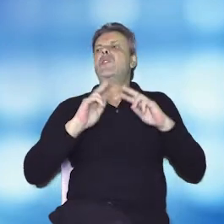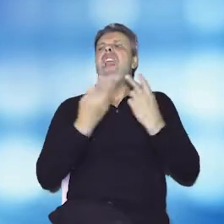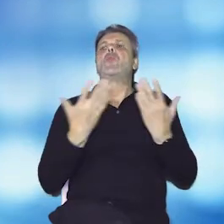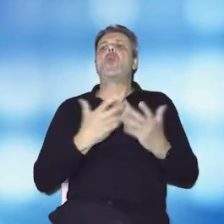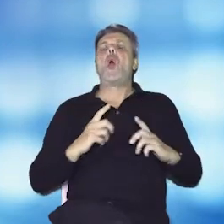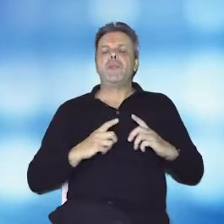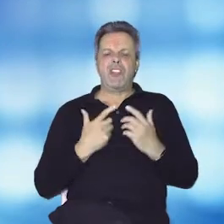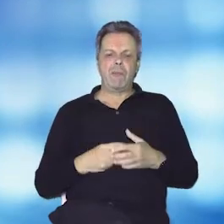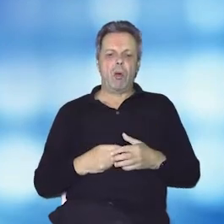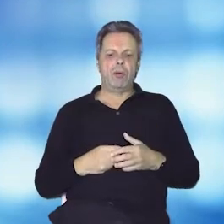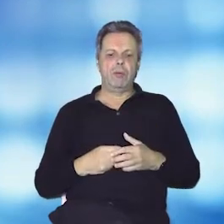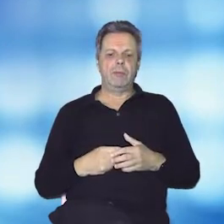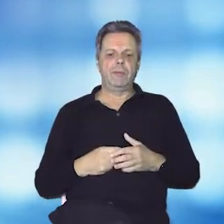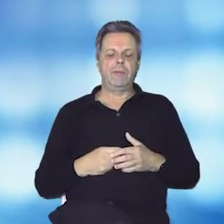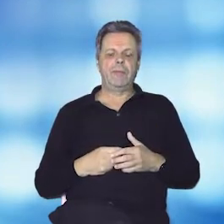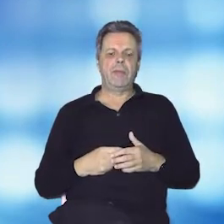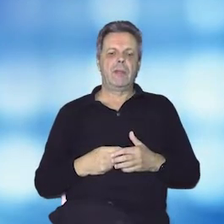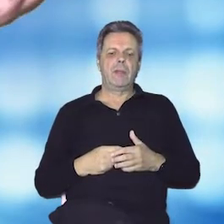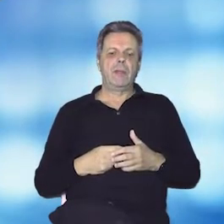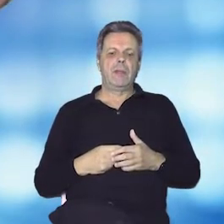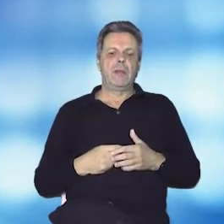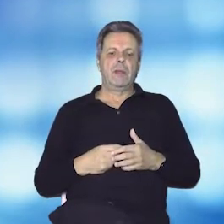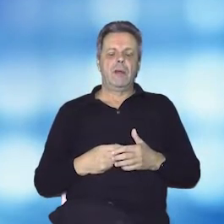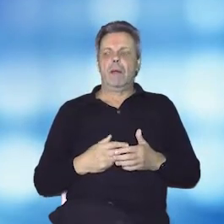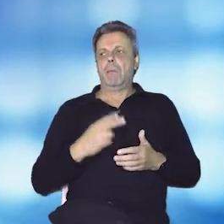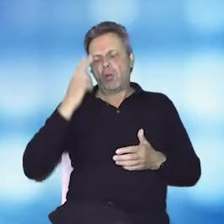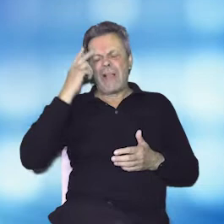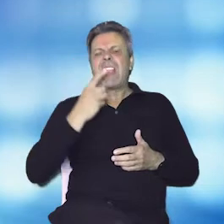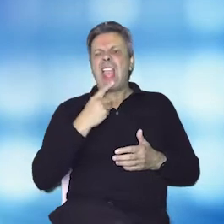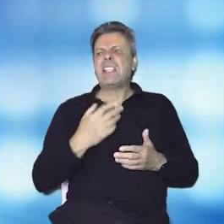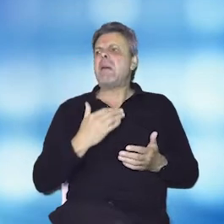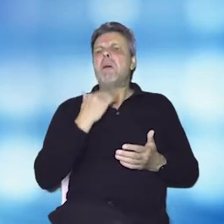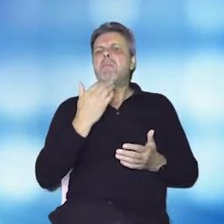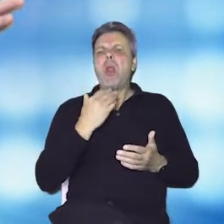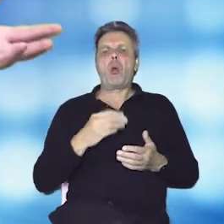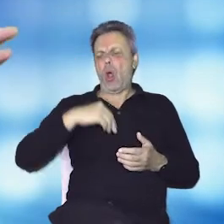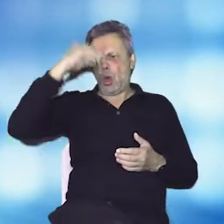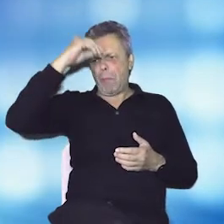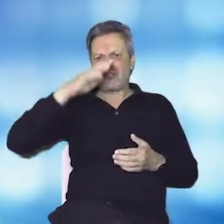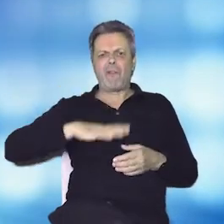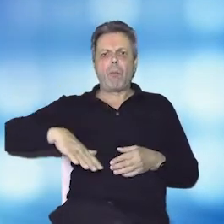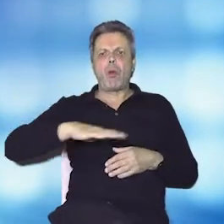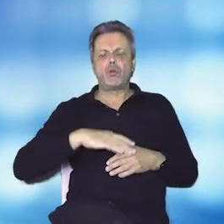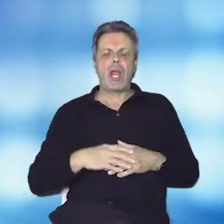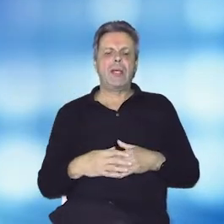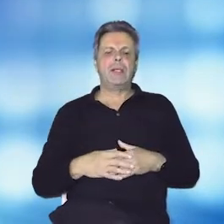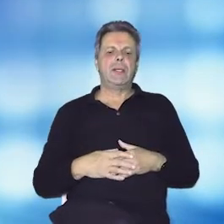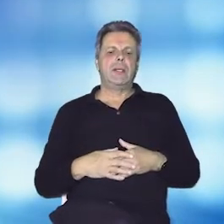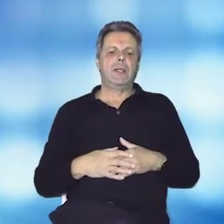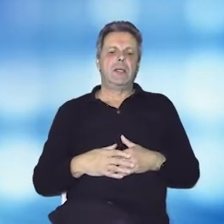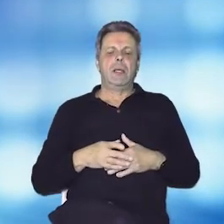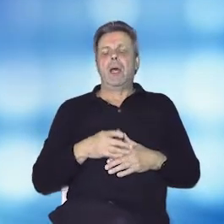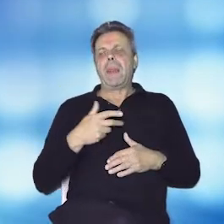živimo. Poznavanje jezika kao i poznavanje bilo kojeg obrazovnog područja čini nas